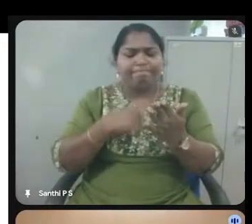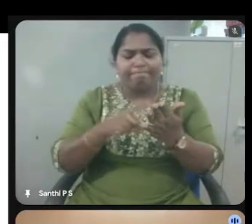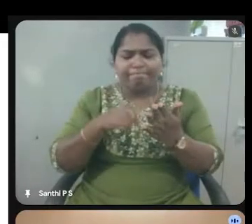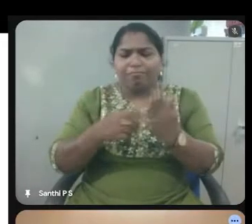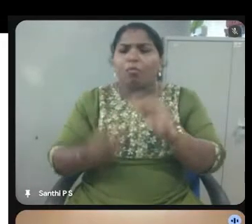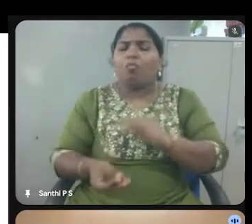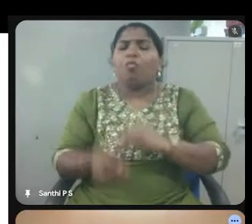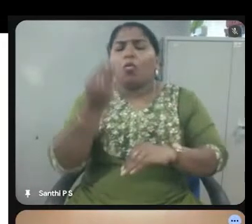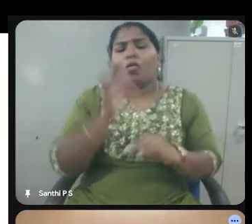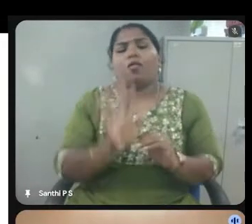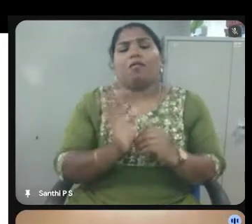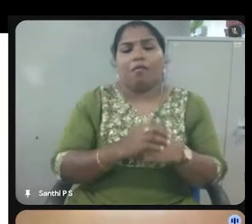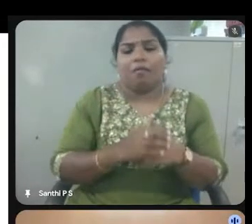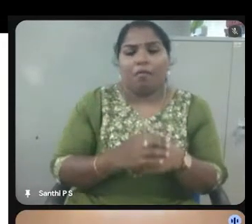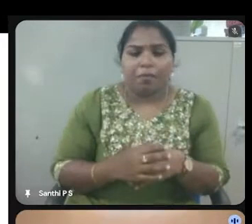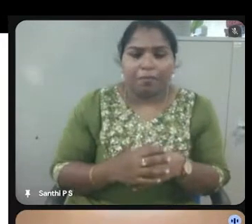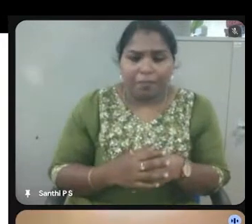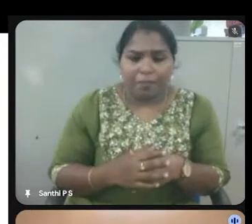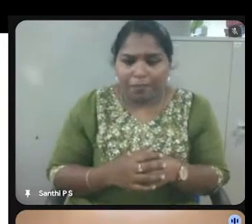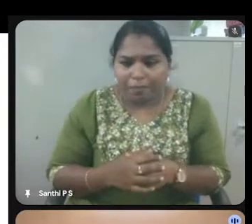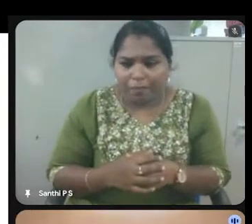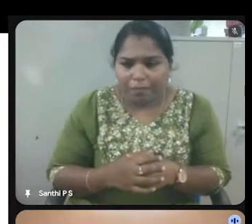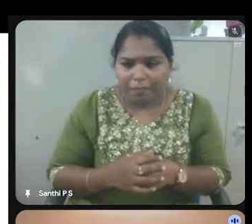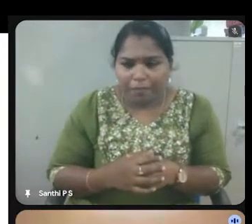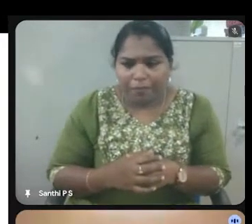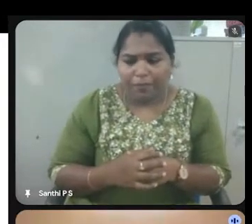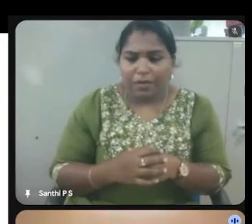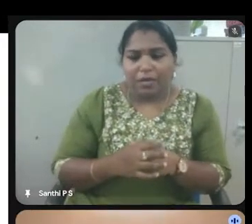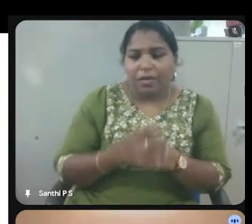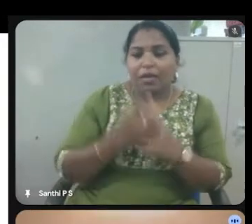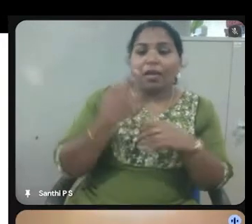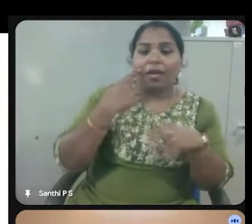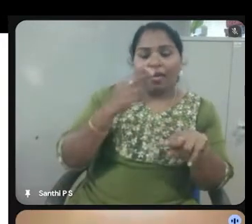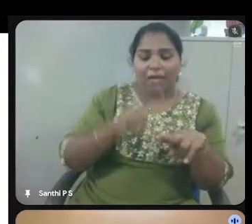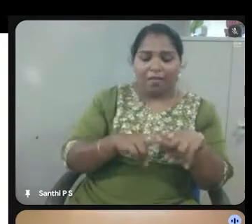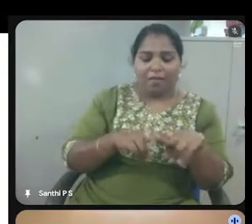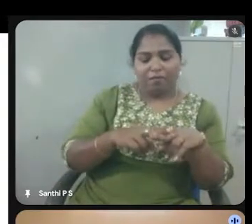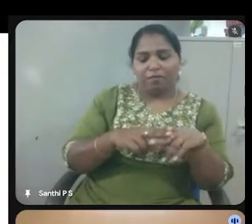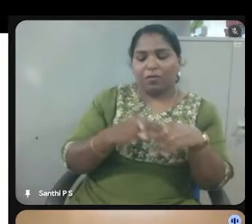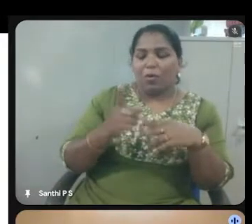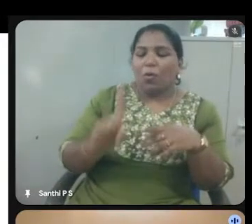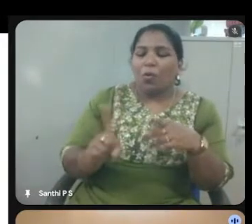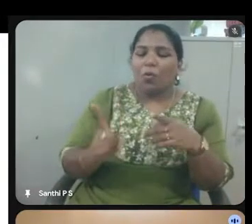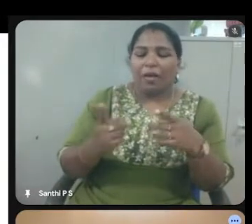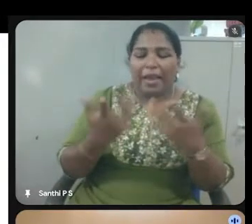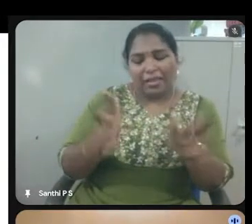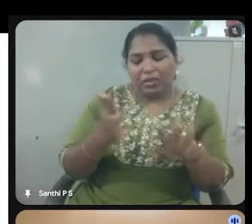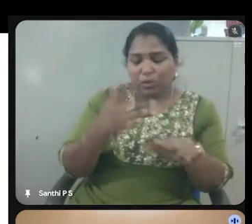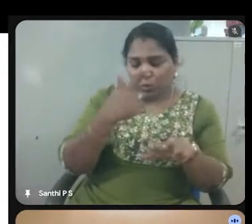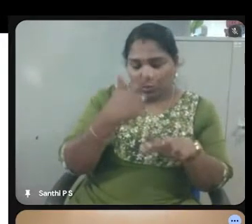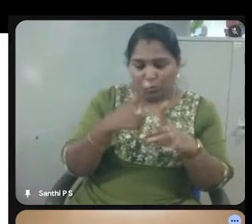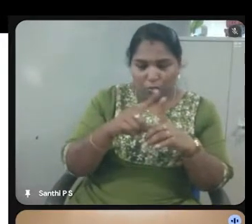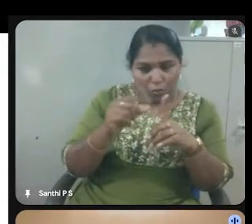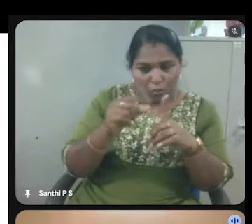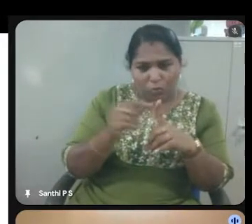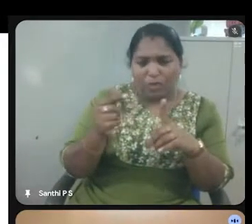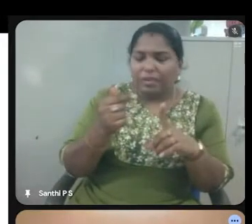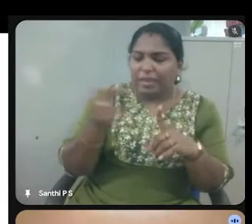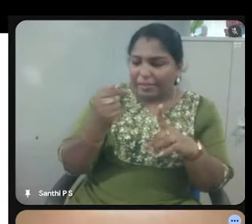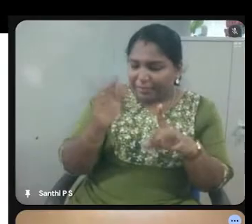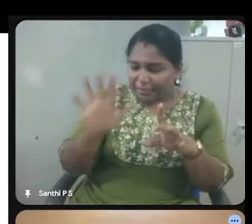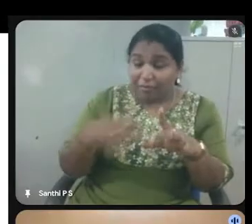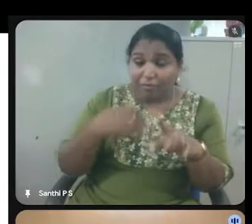ഇപ്പം നമ്മളാരും എന്താ പറയാ ഒരു കാര്യം ചെയ്താൽ അത് കുട്ടിക്ക് ദോഷമായിട്ട് വരും എന്ന് നമുക്ക് അറിയാമെങ്കിൽ നമ്മളത് ചെയ്യില്ല